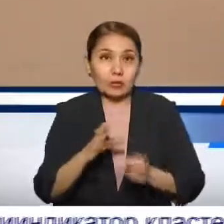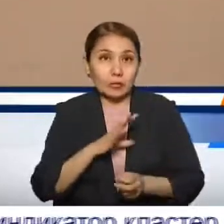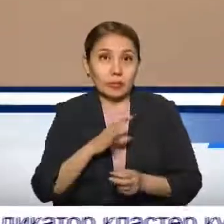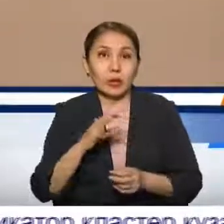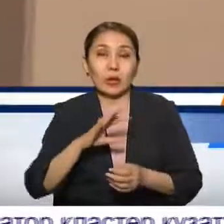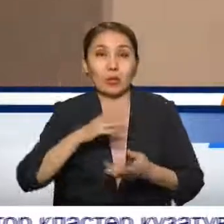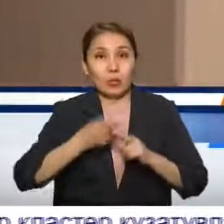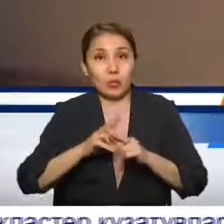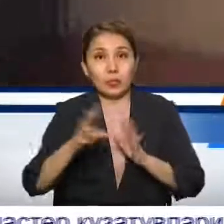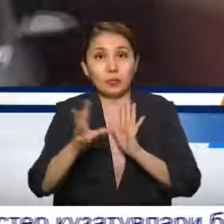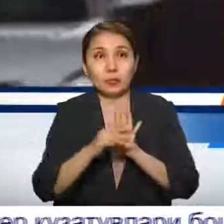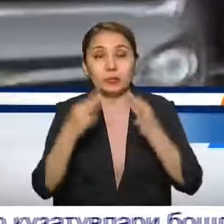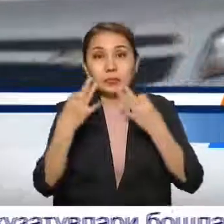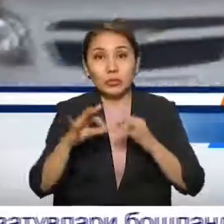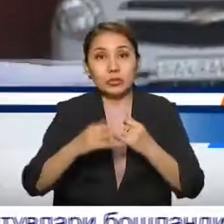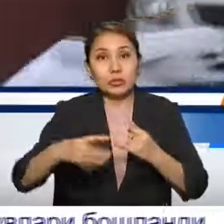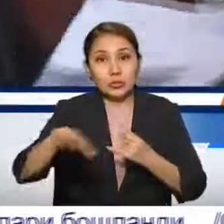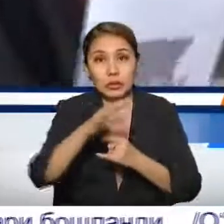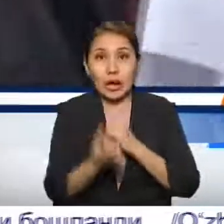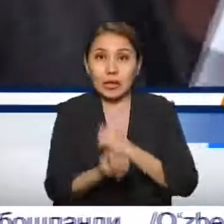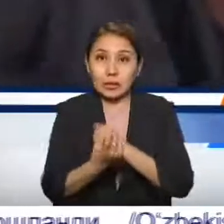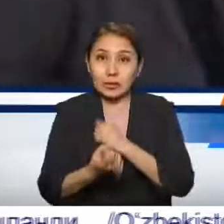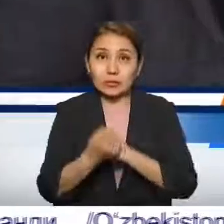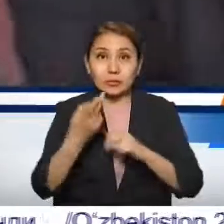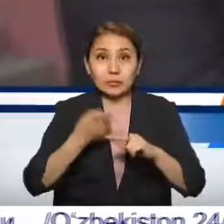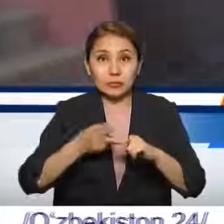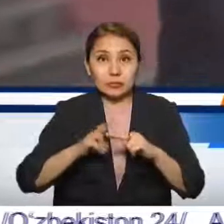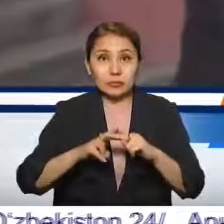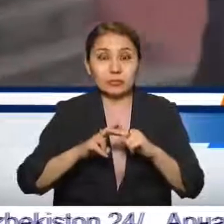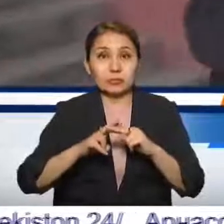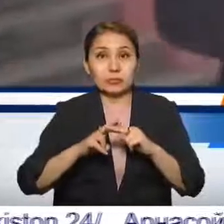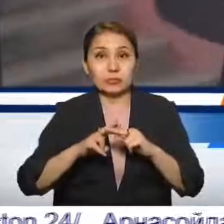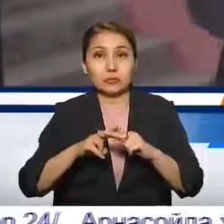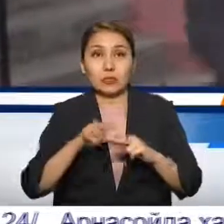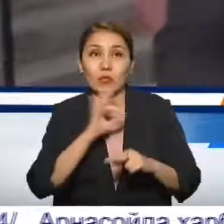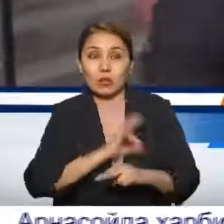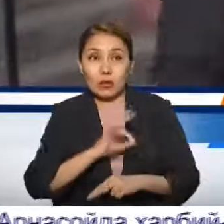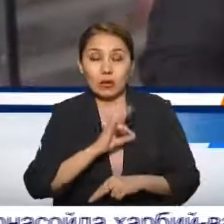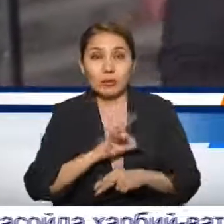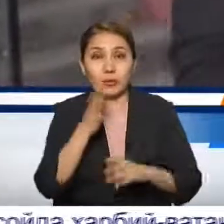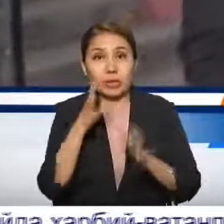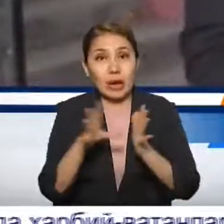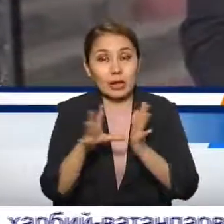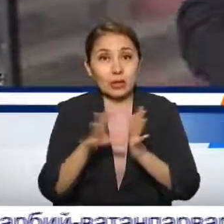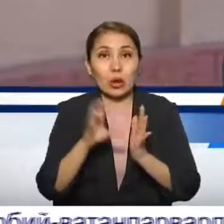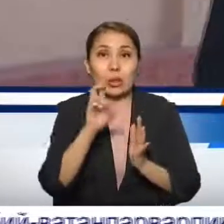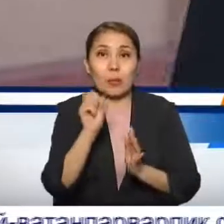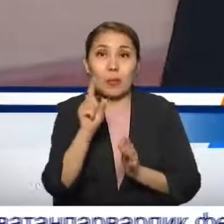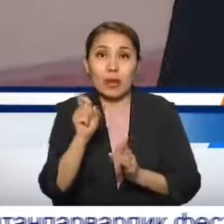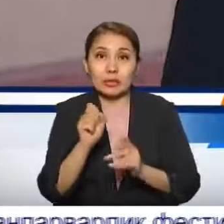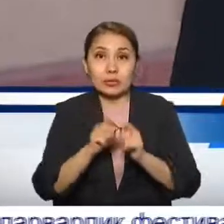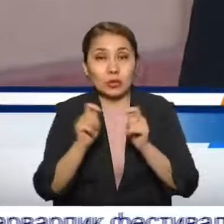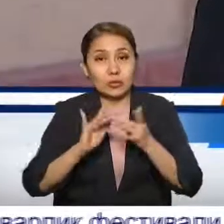Umuman birga bo'sh yer uchastkalari ham aniqlanyapti. Bu yer va ko'chmasdan foydalanuvchilarni elektron bazasini shakllantirib,